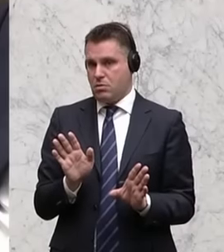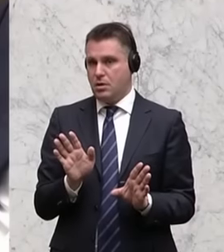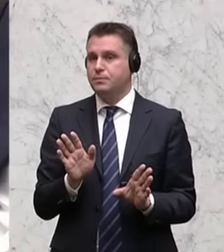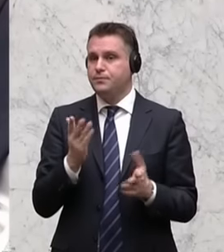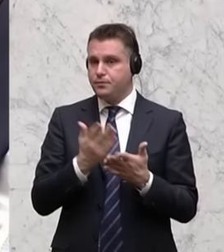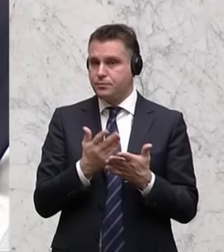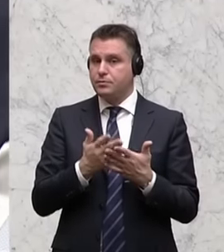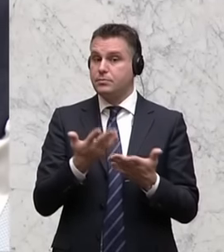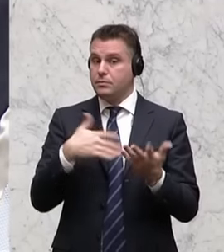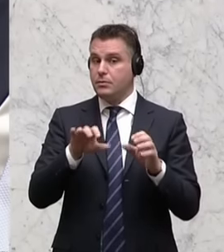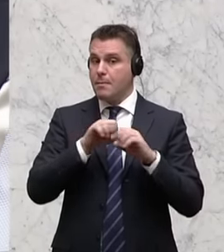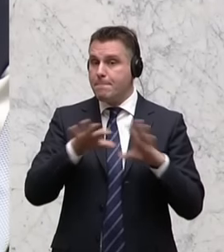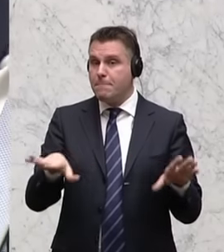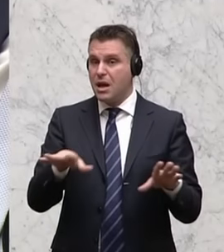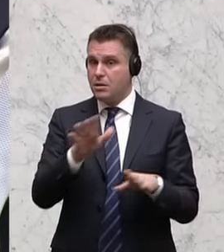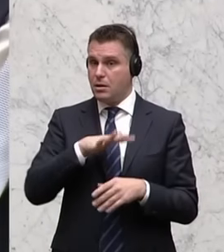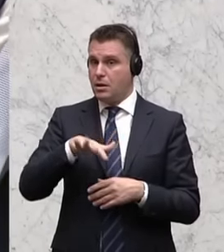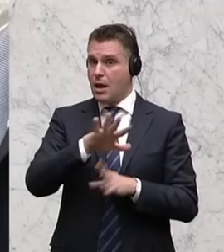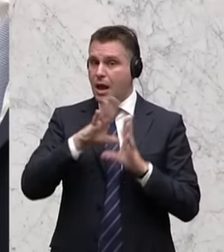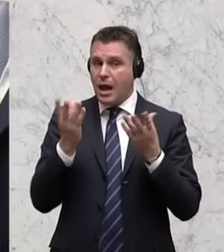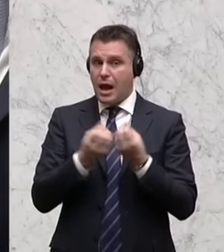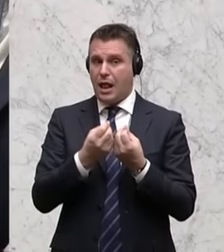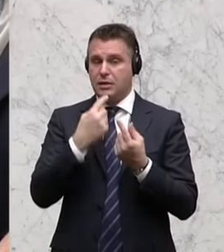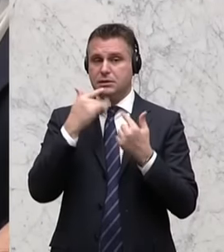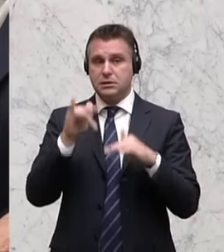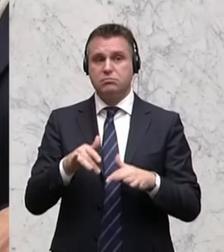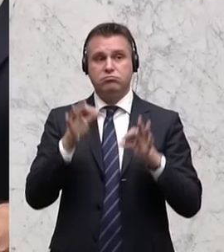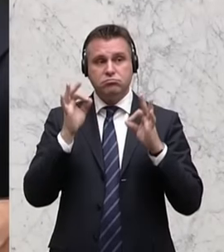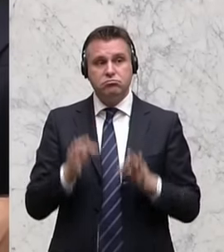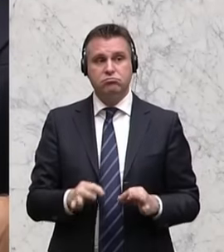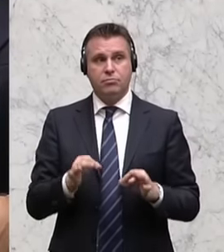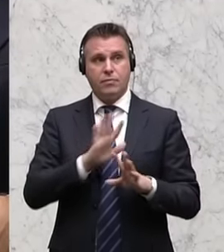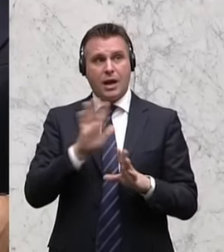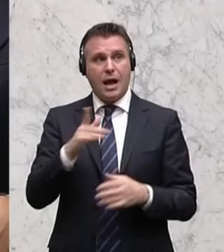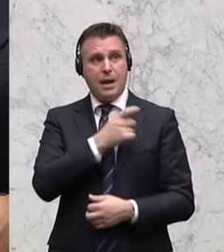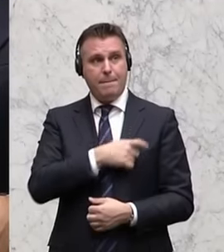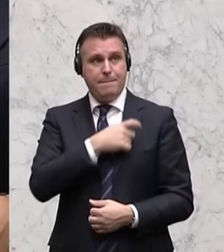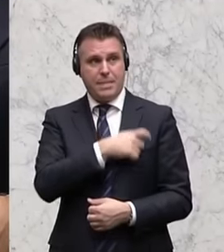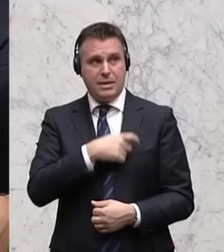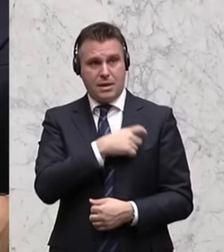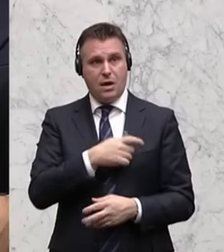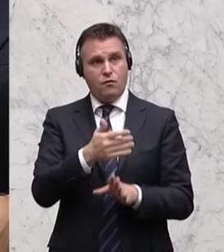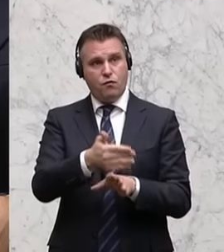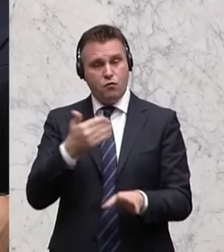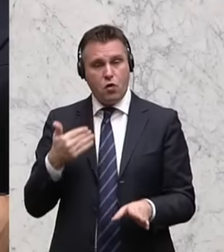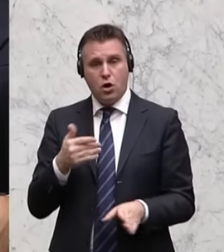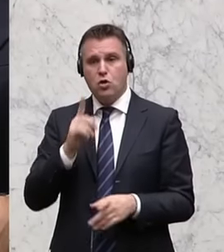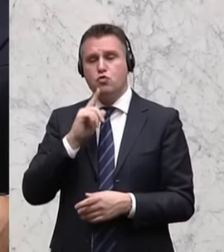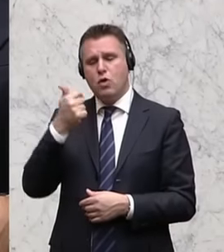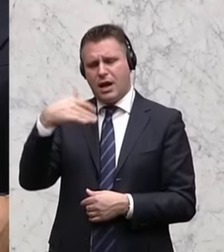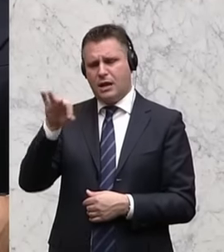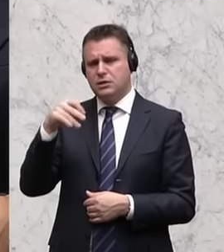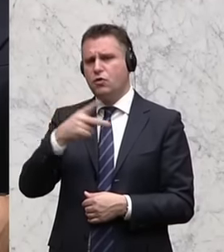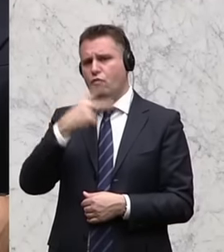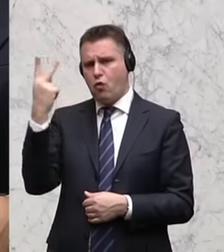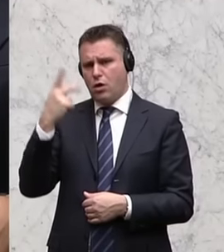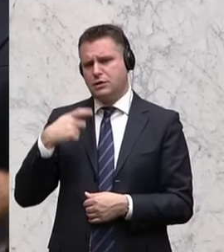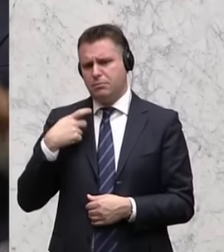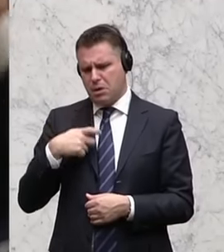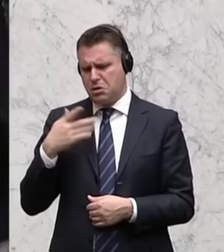die gesamte Medienlandschaft, die gesamte, sagen wir mal, Nomenklatura des Landes und alle Parteien, mit Ausnahme einer einzigen, das war die Volkspartei, die